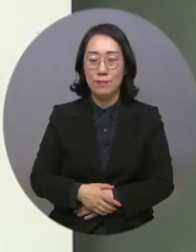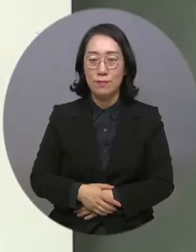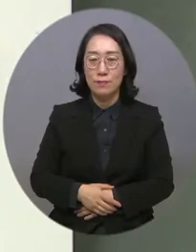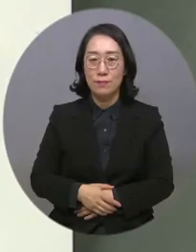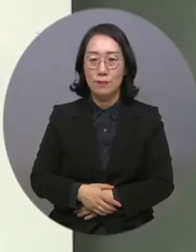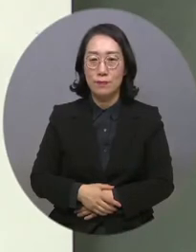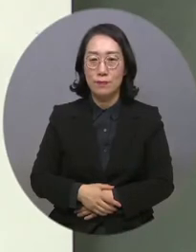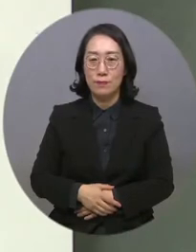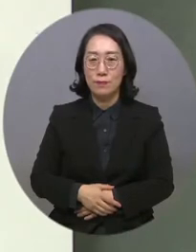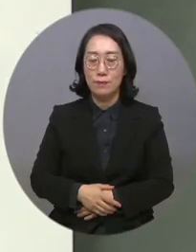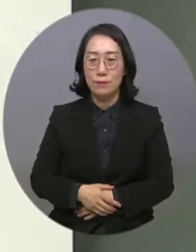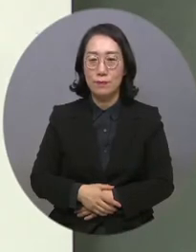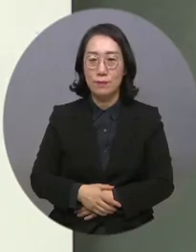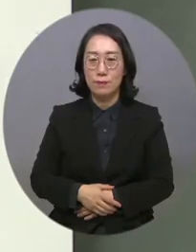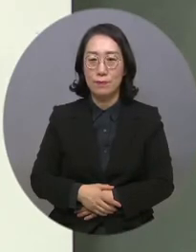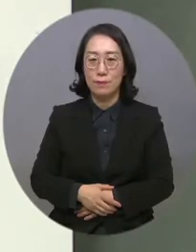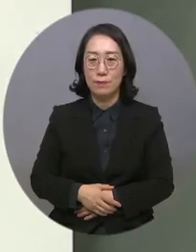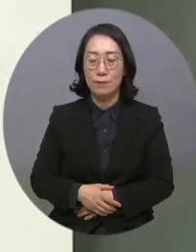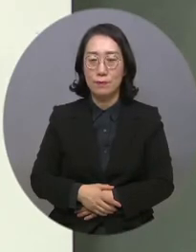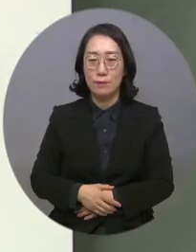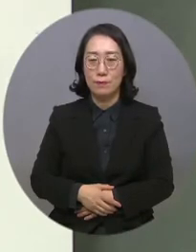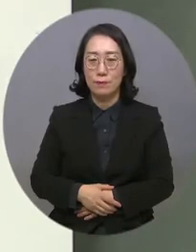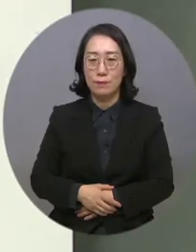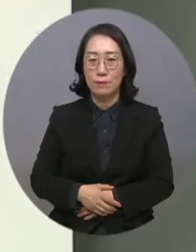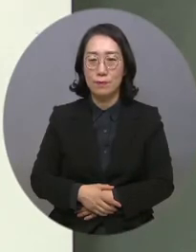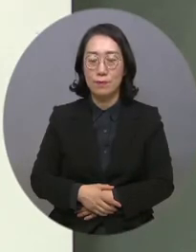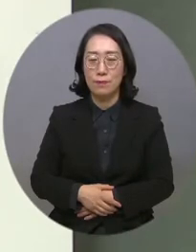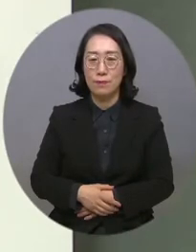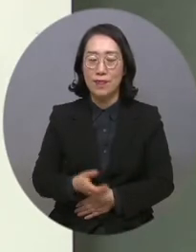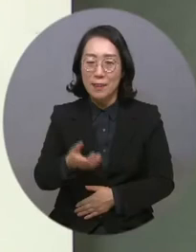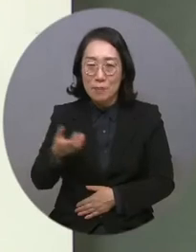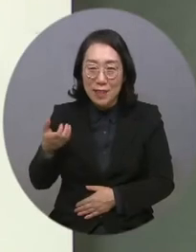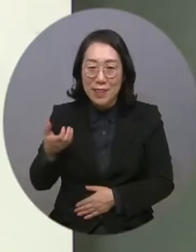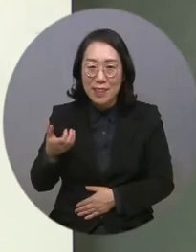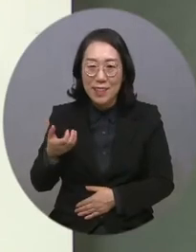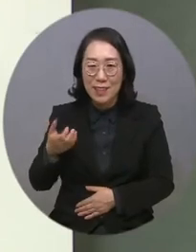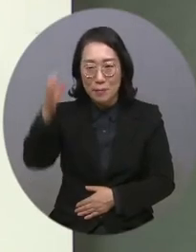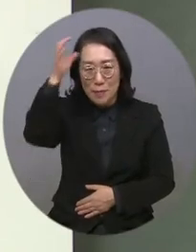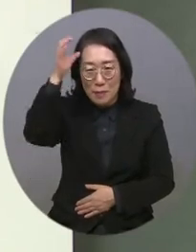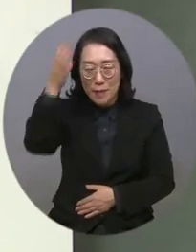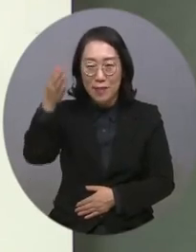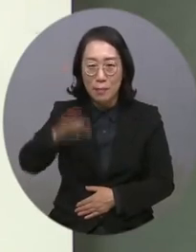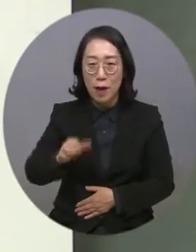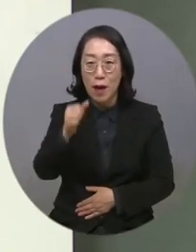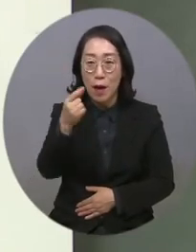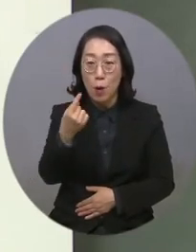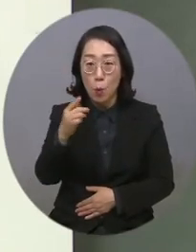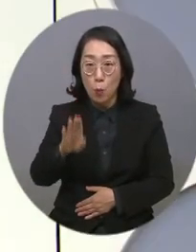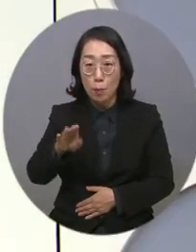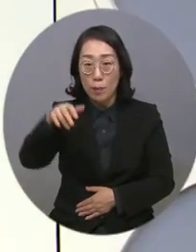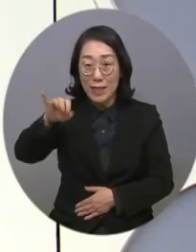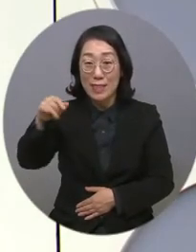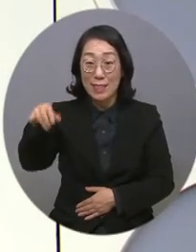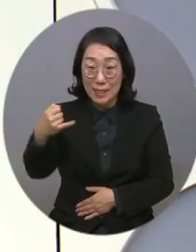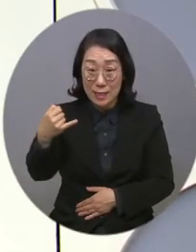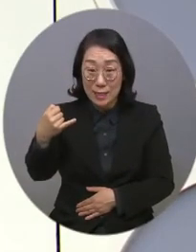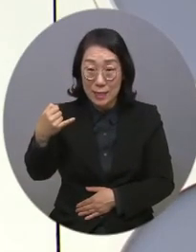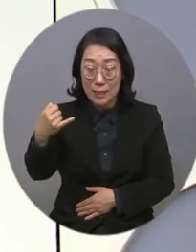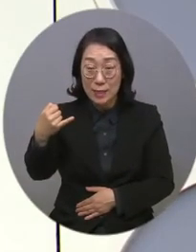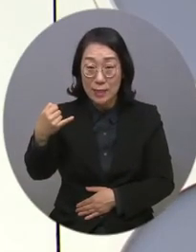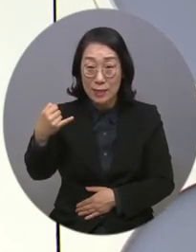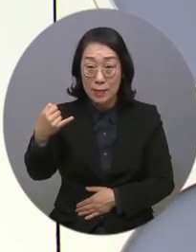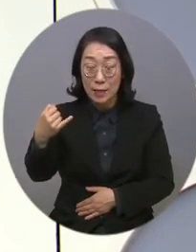그러니까 좀 비유가 너무 제가 앞질러 갔는지 모르겠지만 홉킨스 같은 그런 예, 홉킨스하고 아주